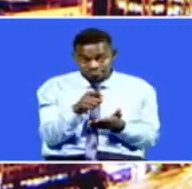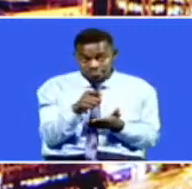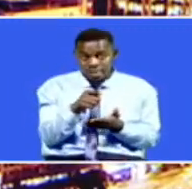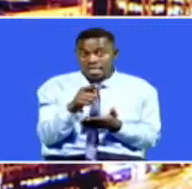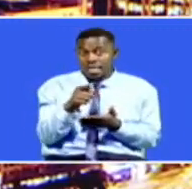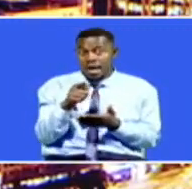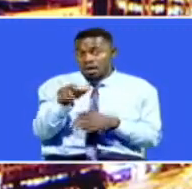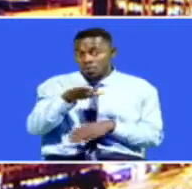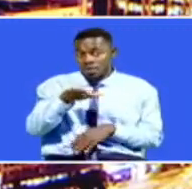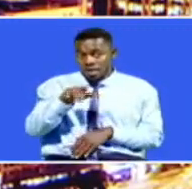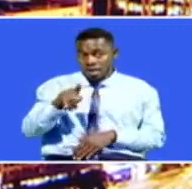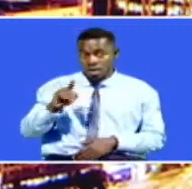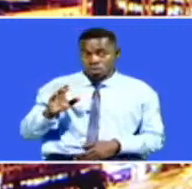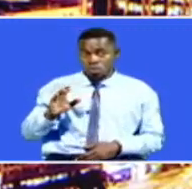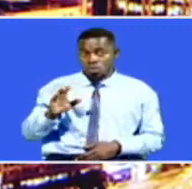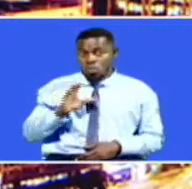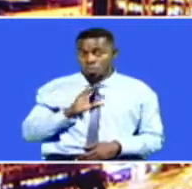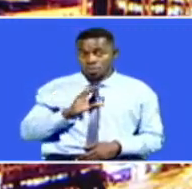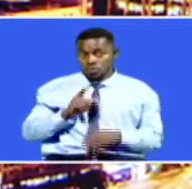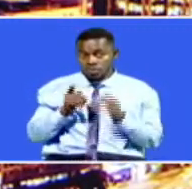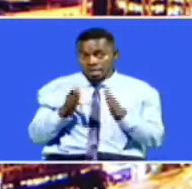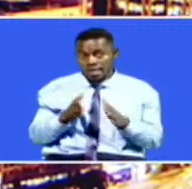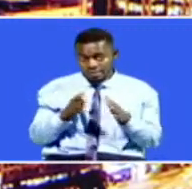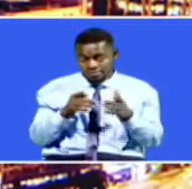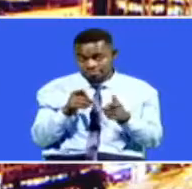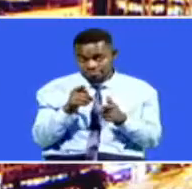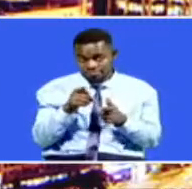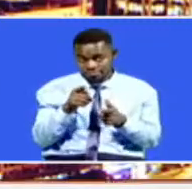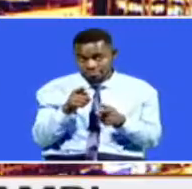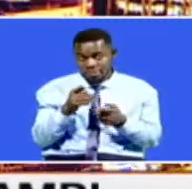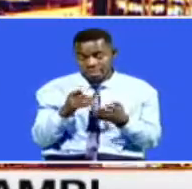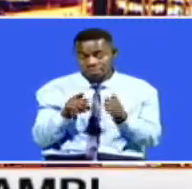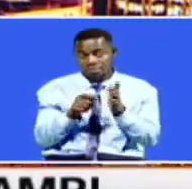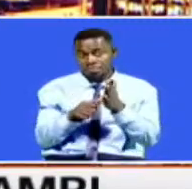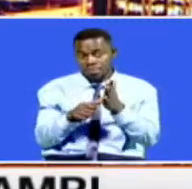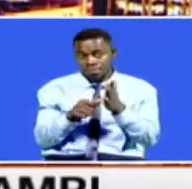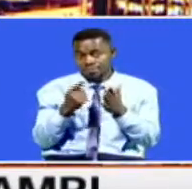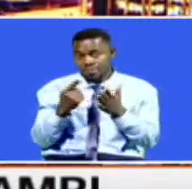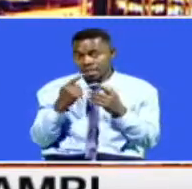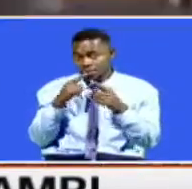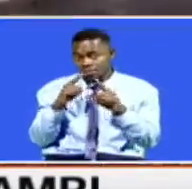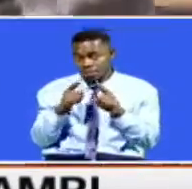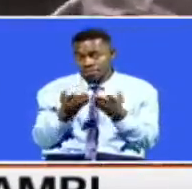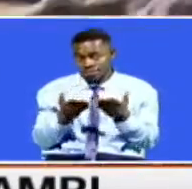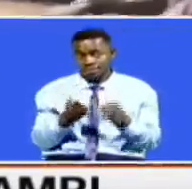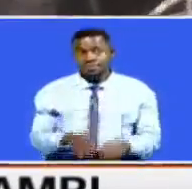akiainisha kwamba palikuwepo na mvutano. Elvis Kosgei na maelezo zaidi.